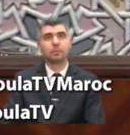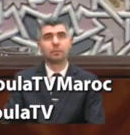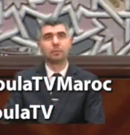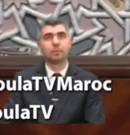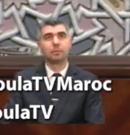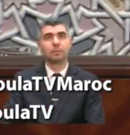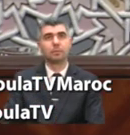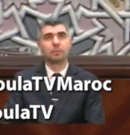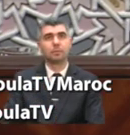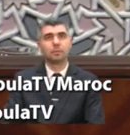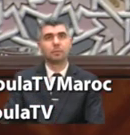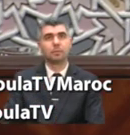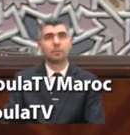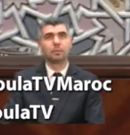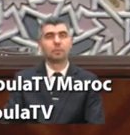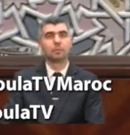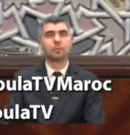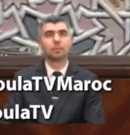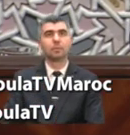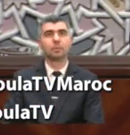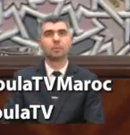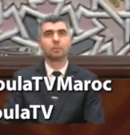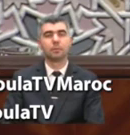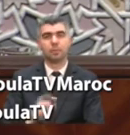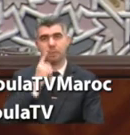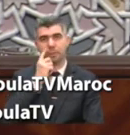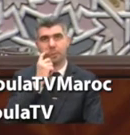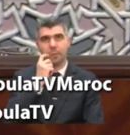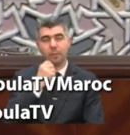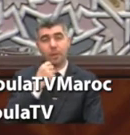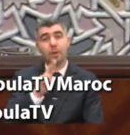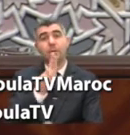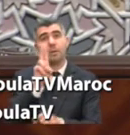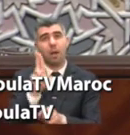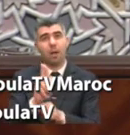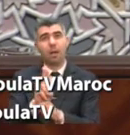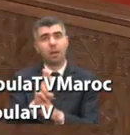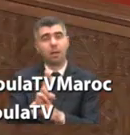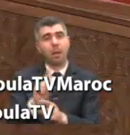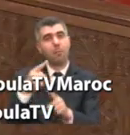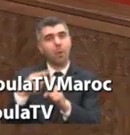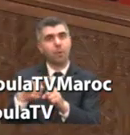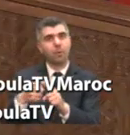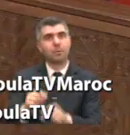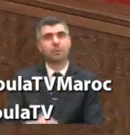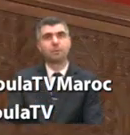شكون أنت؟ تفضل تفضل الدكتور. سيد الوزير من فضلك فيه تعقيب